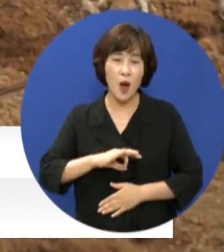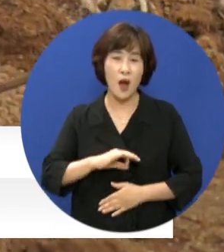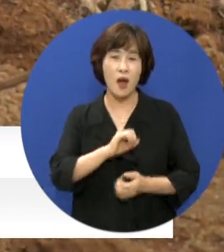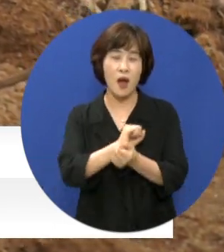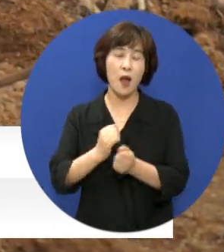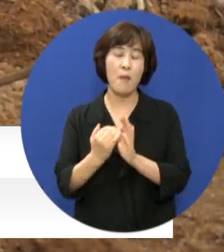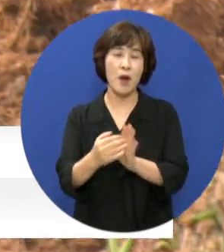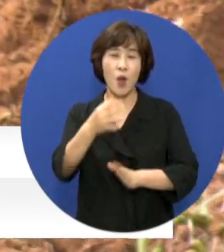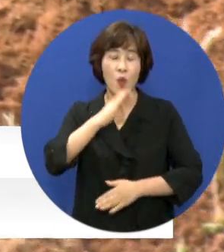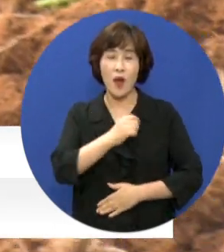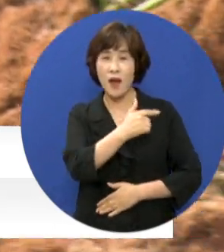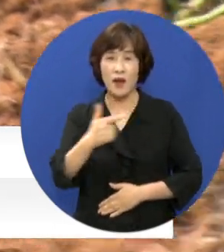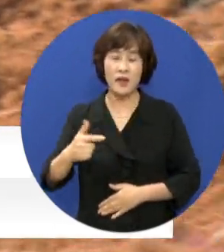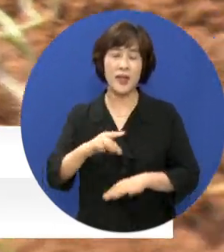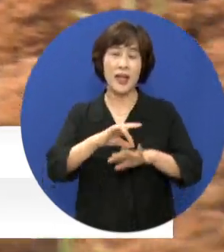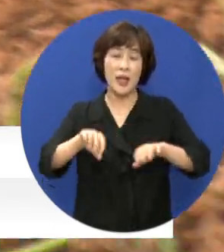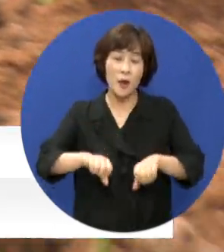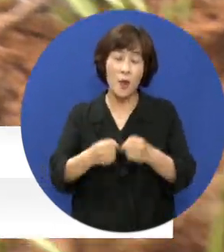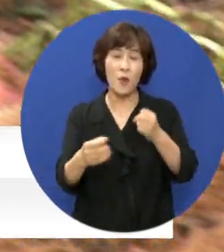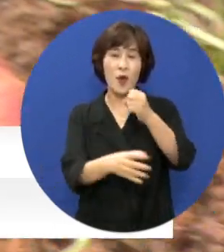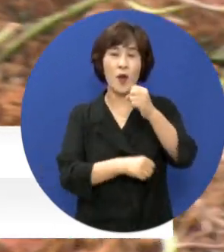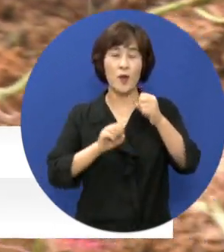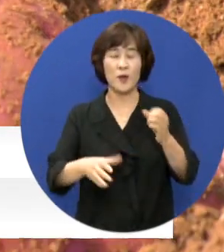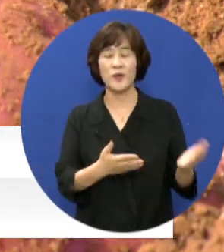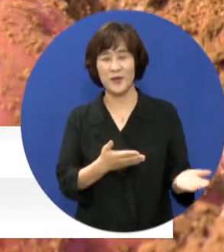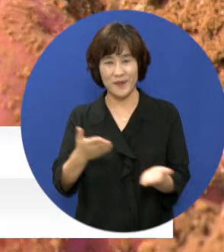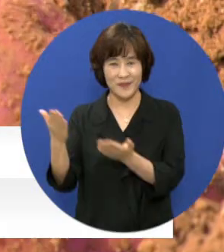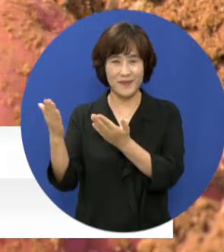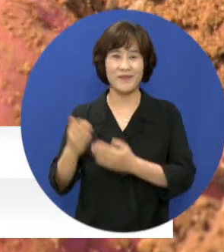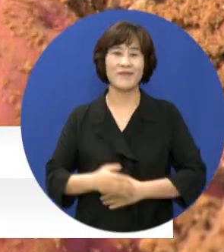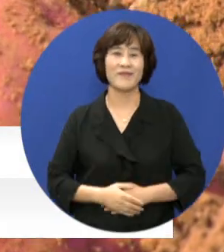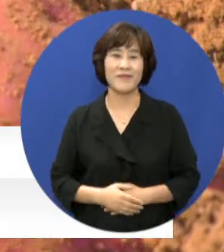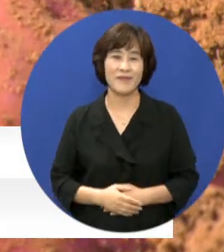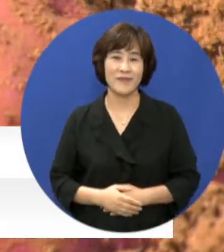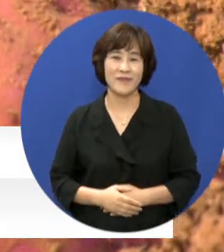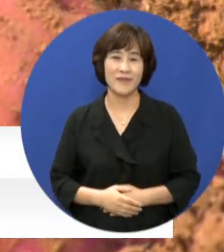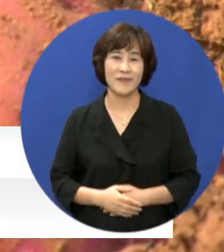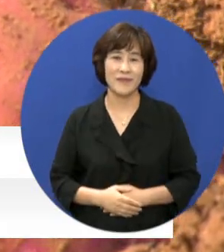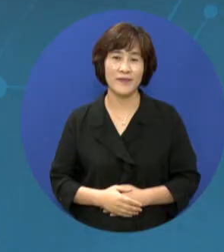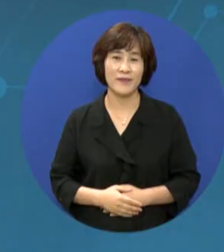향상에 좋은 국민간식 대당 고구마 수와 현장으로 안내합니다